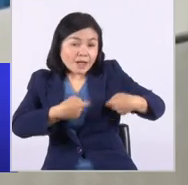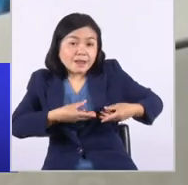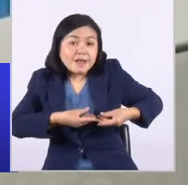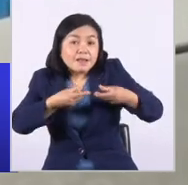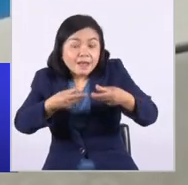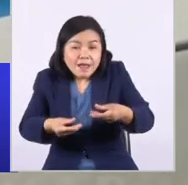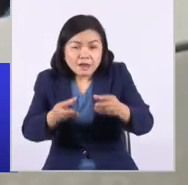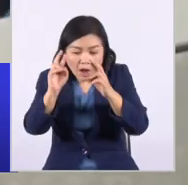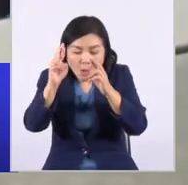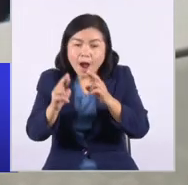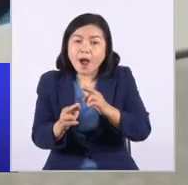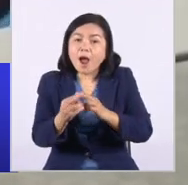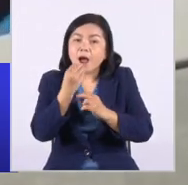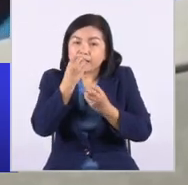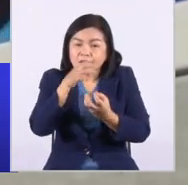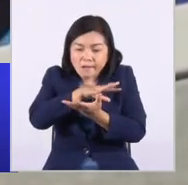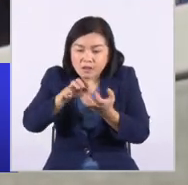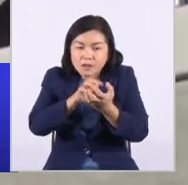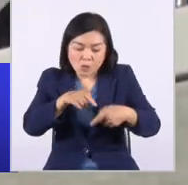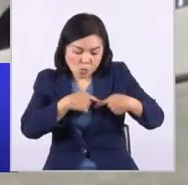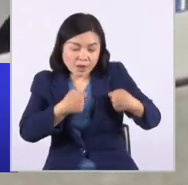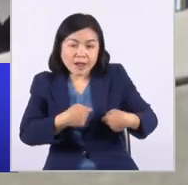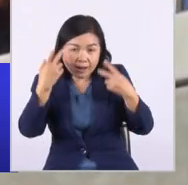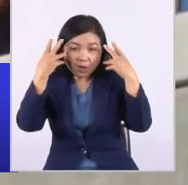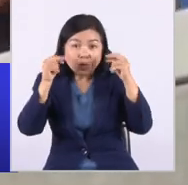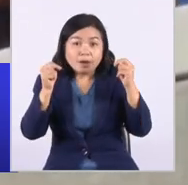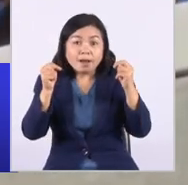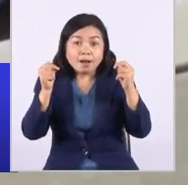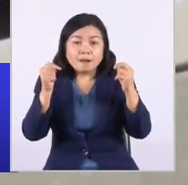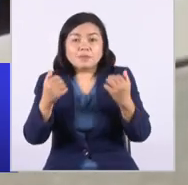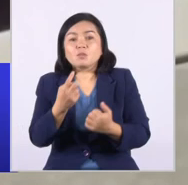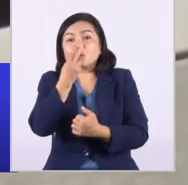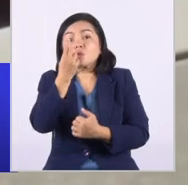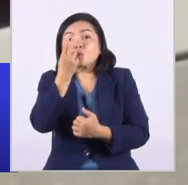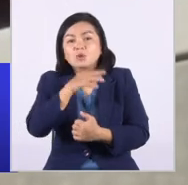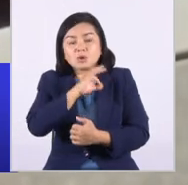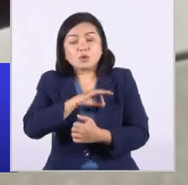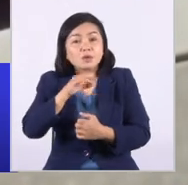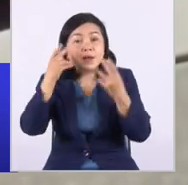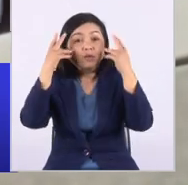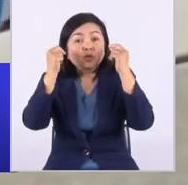คี้ยวเนี่ยระวังเคี้ยวหัวใจนายกหน่อยประมาณนี้ลองฟังนายกดูสิ